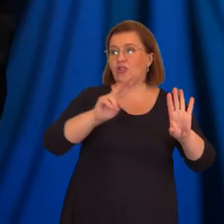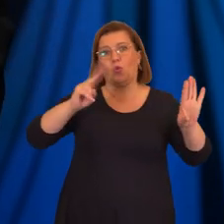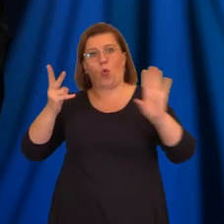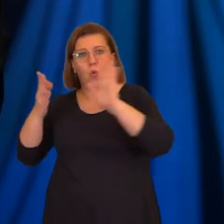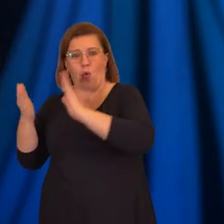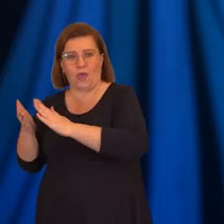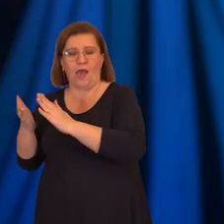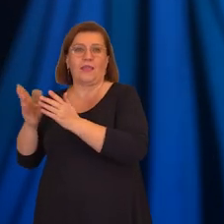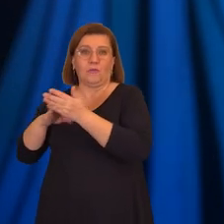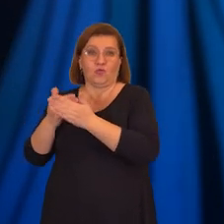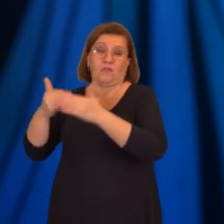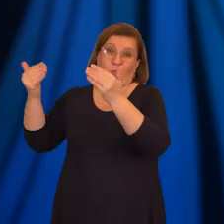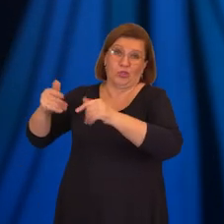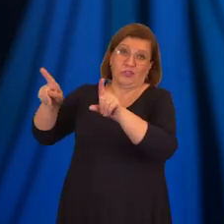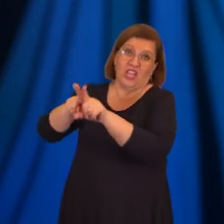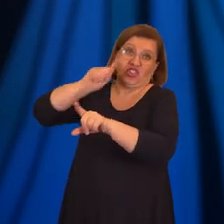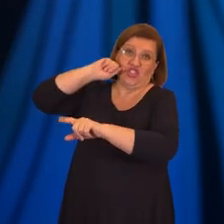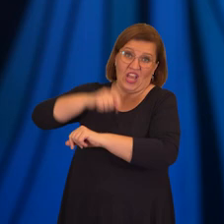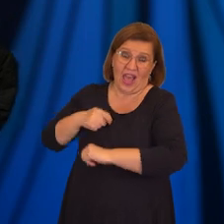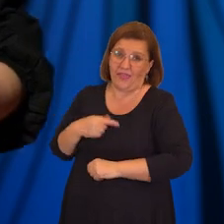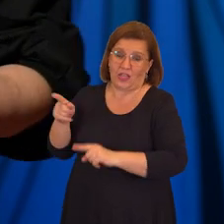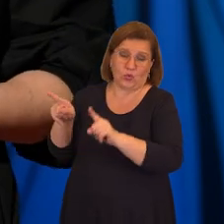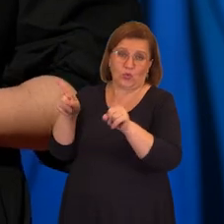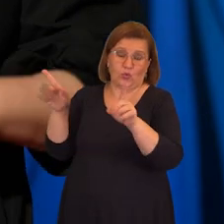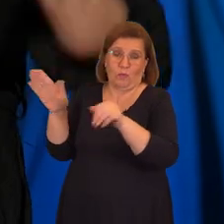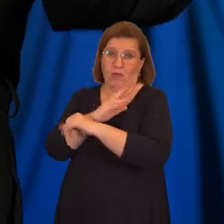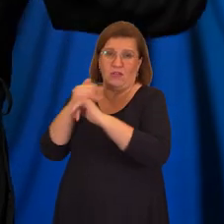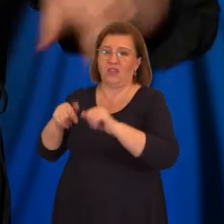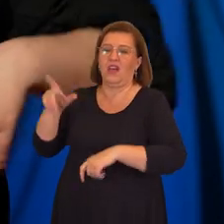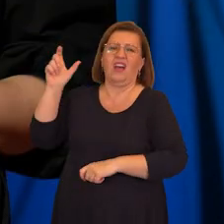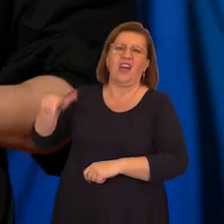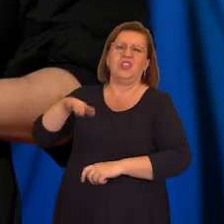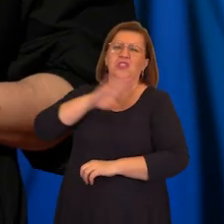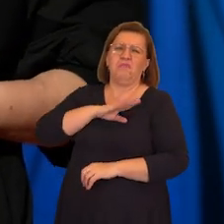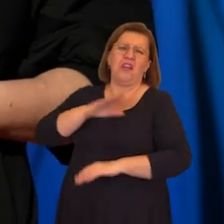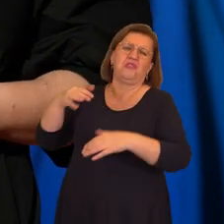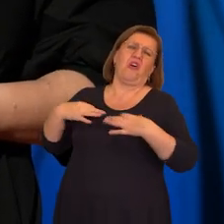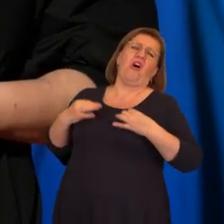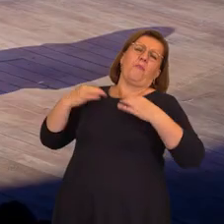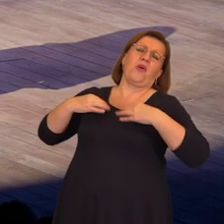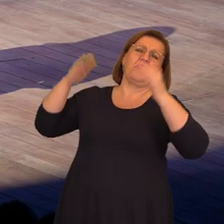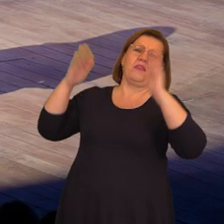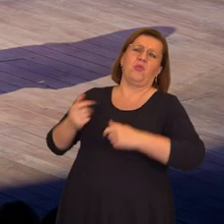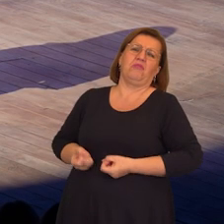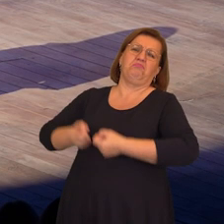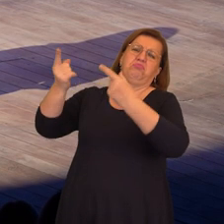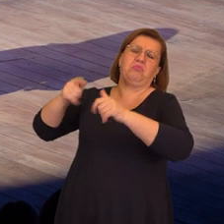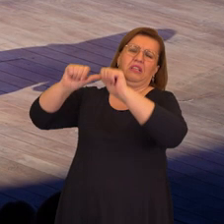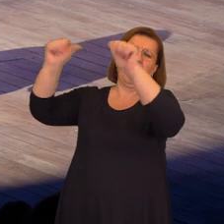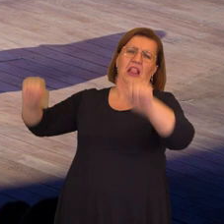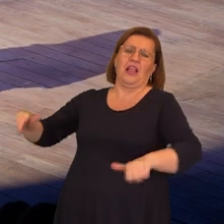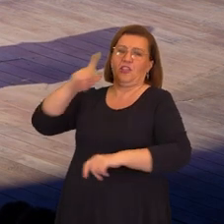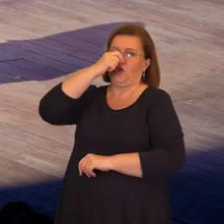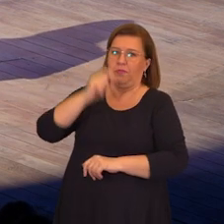dziadek, który powie nam: Dusia, mnie po śmierci to wszystko jedno, mnie tam na hałdę śmieci możesz wyrzucić. Z